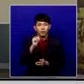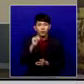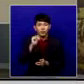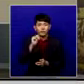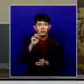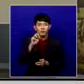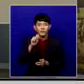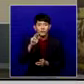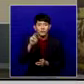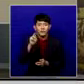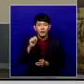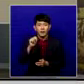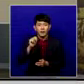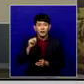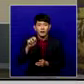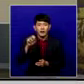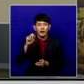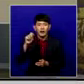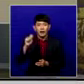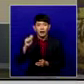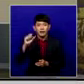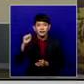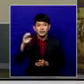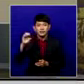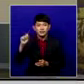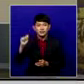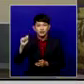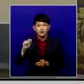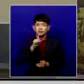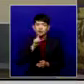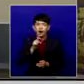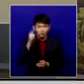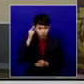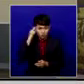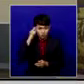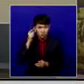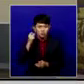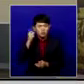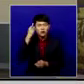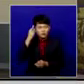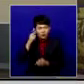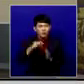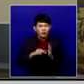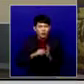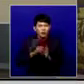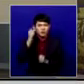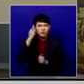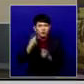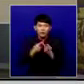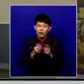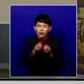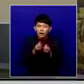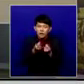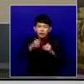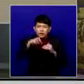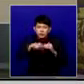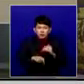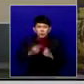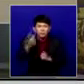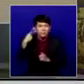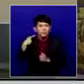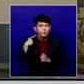เศรษฐกิจที่ว่าแน่ๆรู้จักคำนี้ไหม human assetผมว่าท่านเข้าใจความหมายแต่ท่านไม่เข้าใจลึกซึ้งว่าจะใช้ประโยชน์